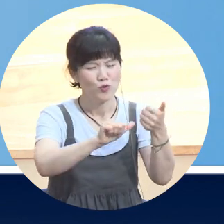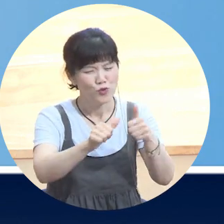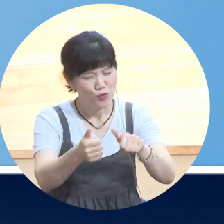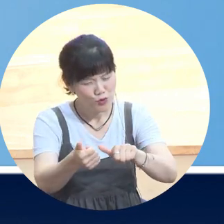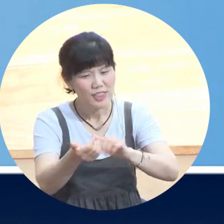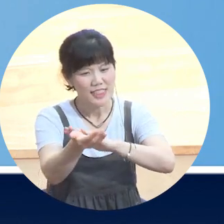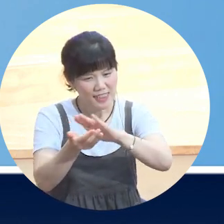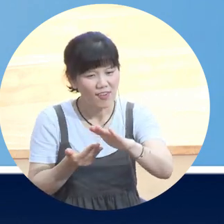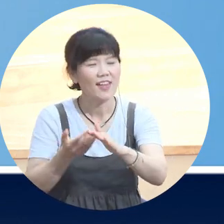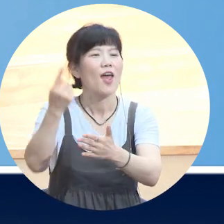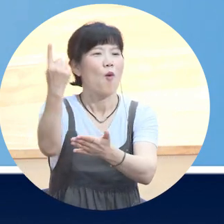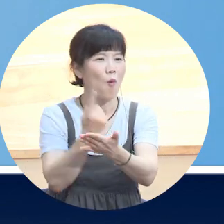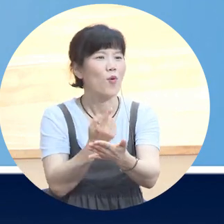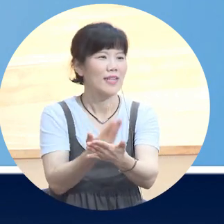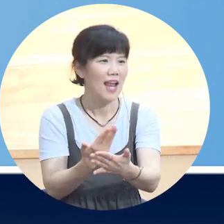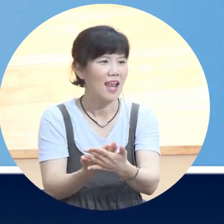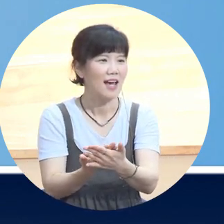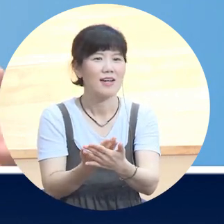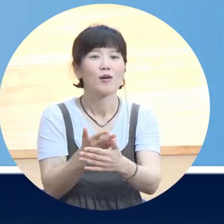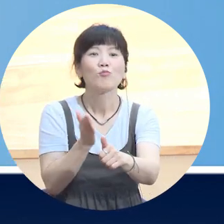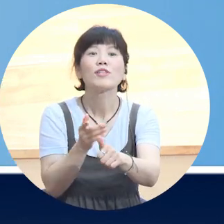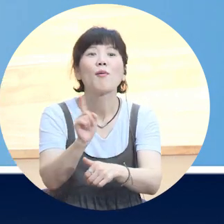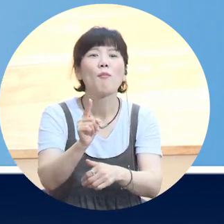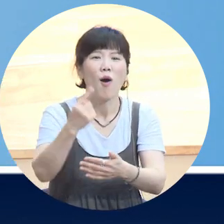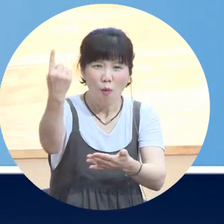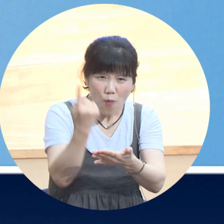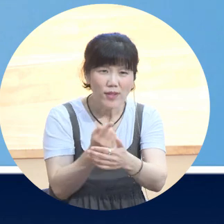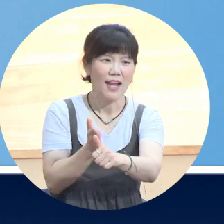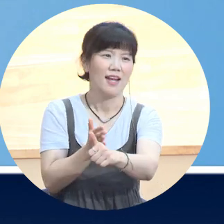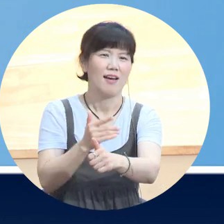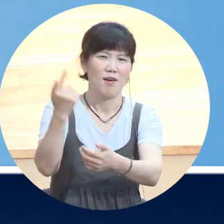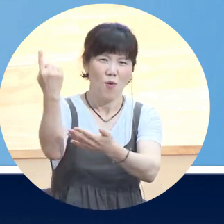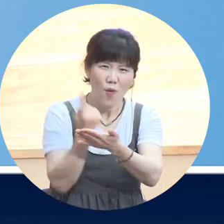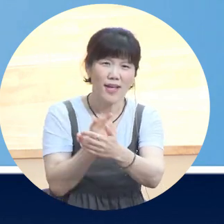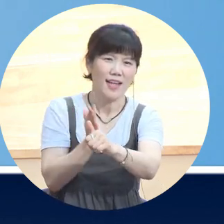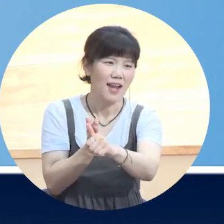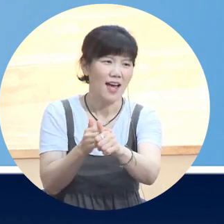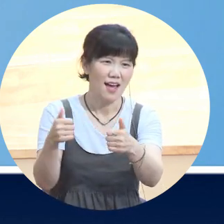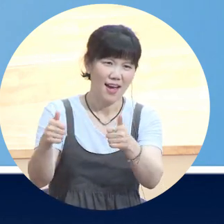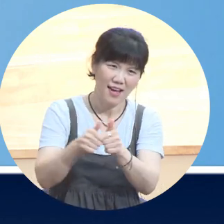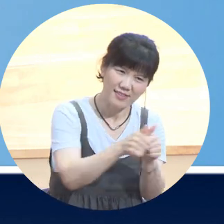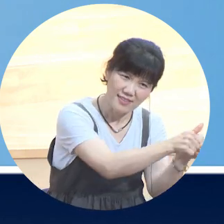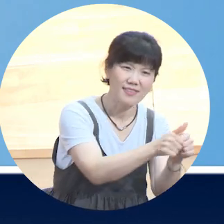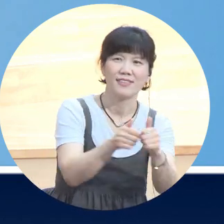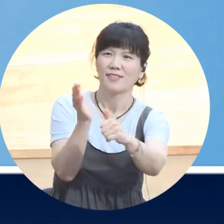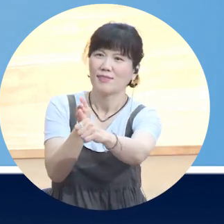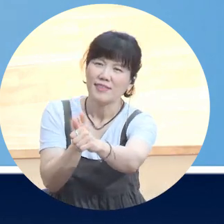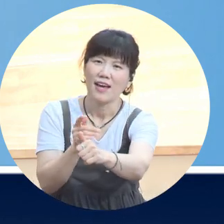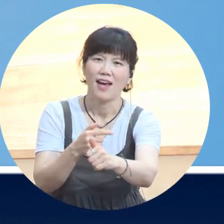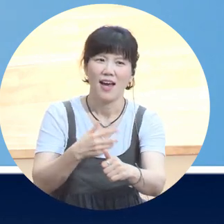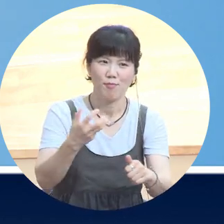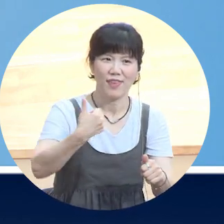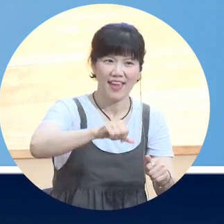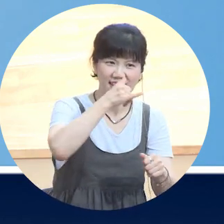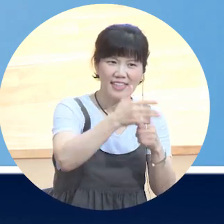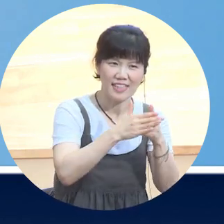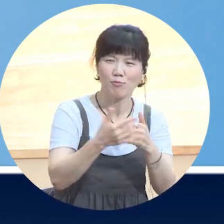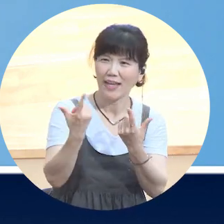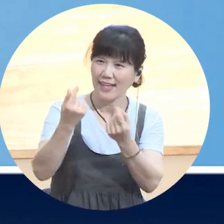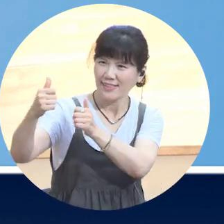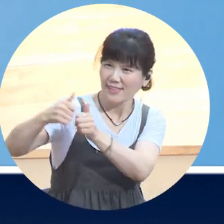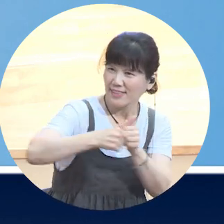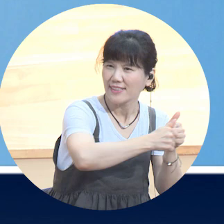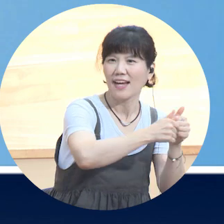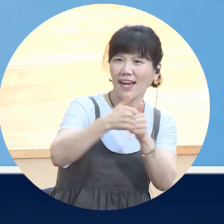졸고 있어요 내려와 날래 가치가 날 안 아픈 내 아들인 씨가 같이 가주고 동행해서 뭐좀 조치를 제외해달라는